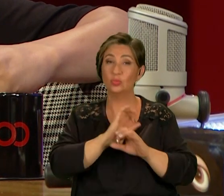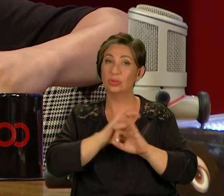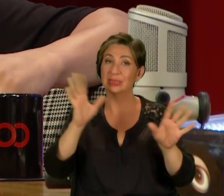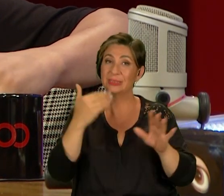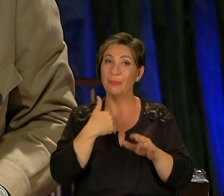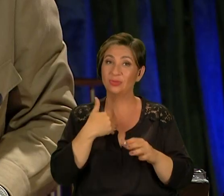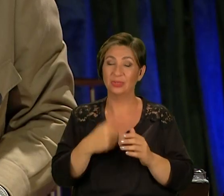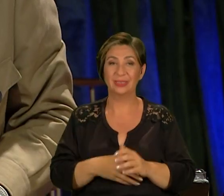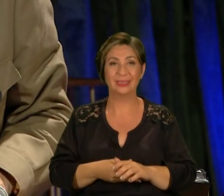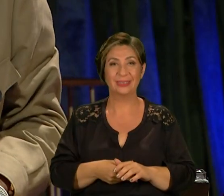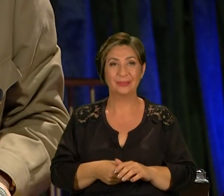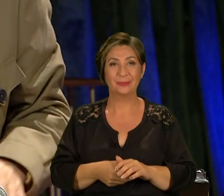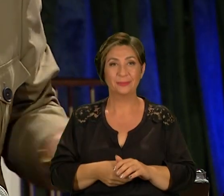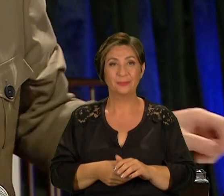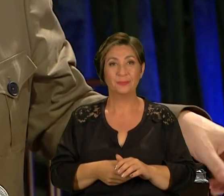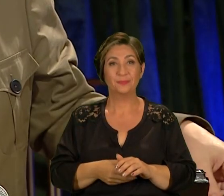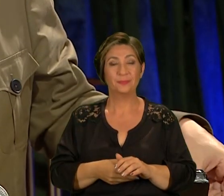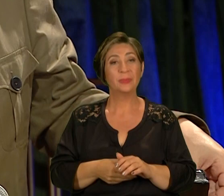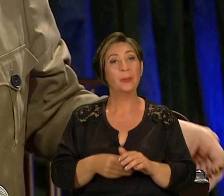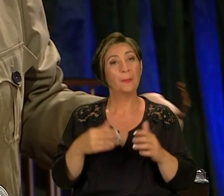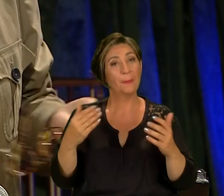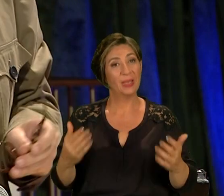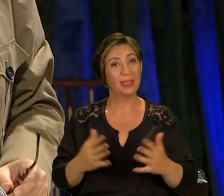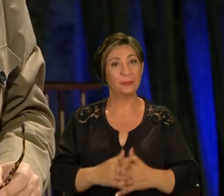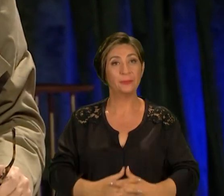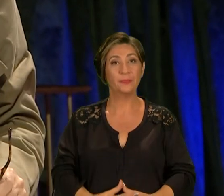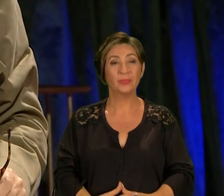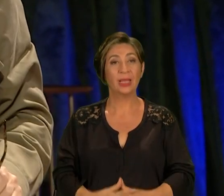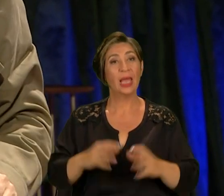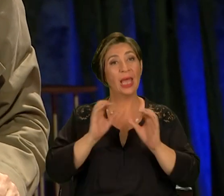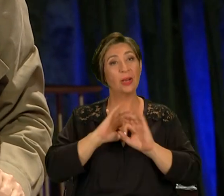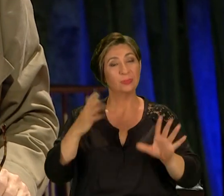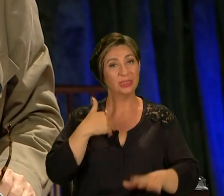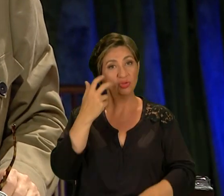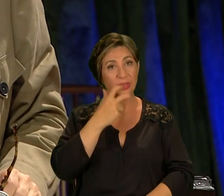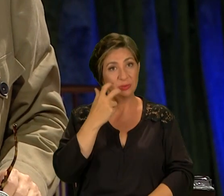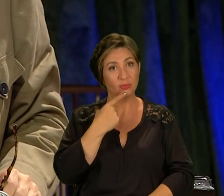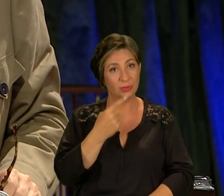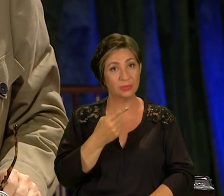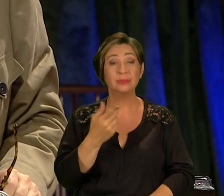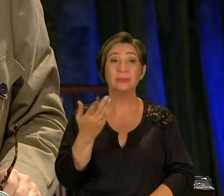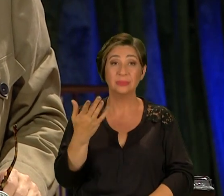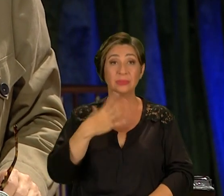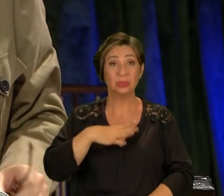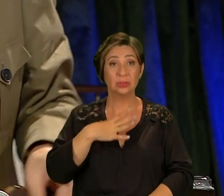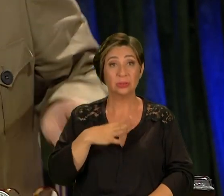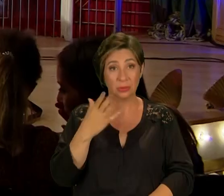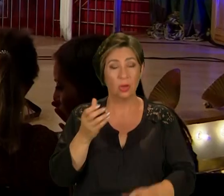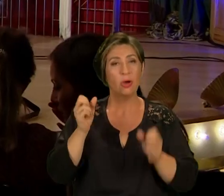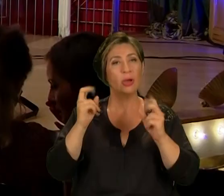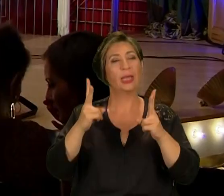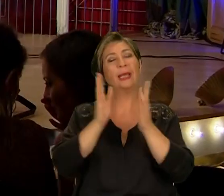Müthişsin bence. Teşekkür ederim. Müthişsin bence. Peki. Harikulade bize şarkı söyleyecek misin? Tabii ki isterseniz.